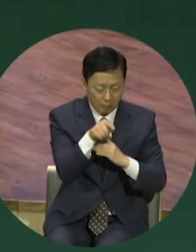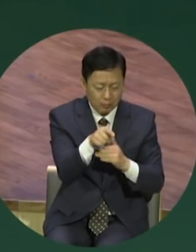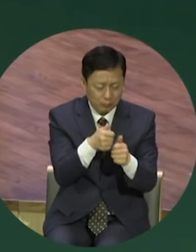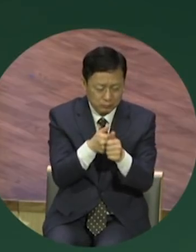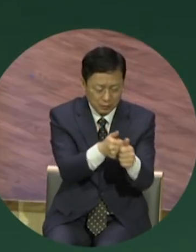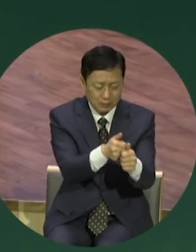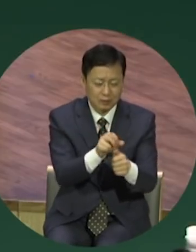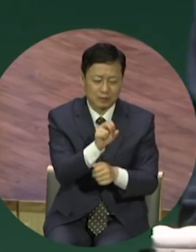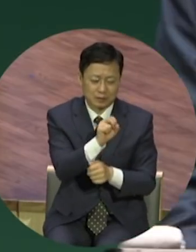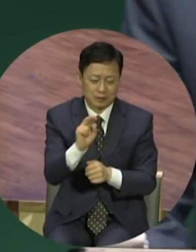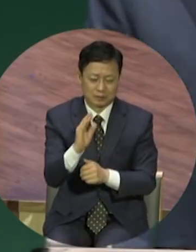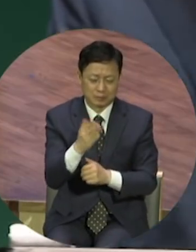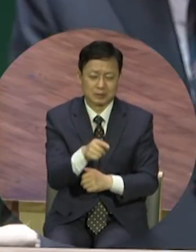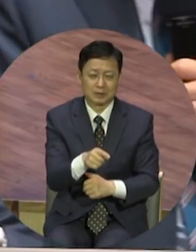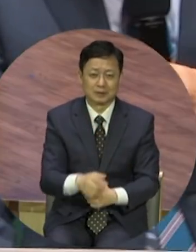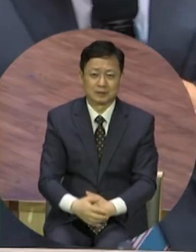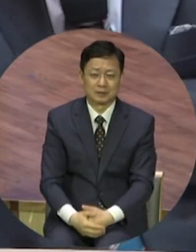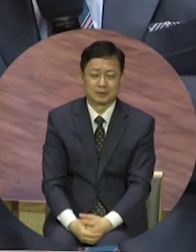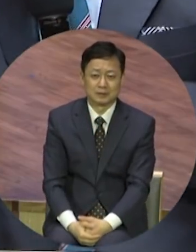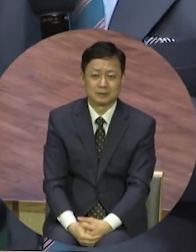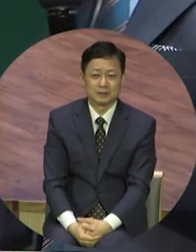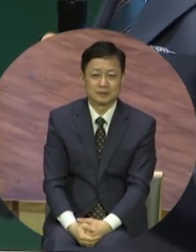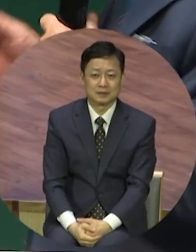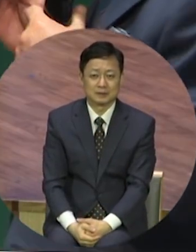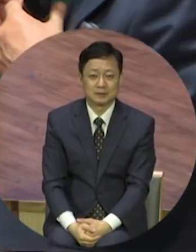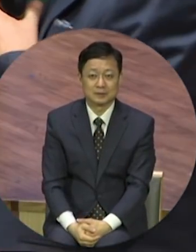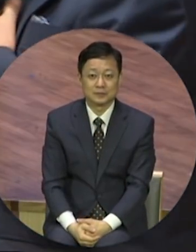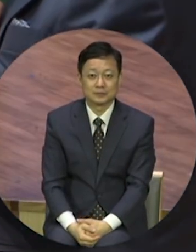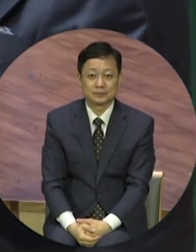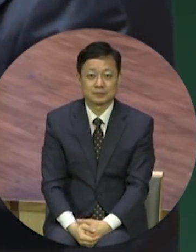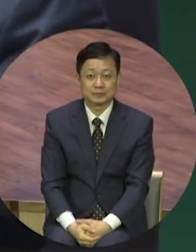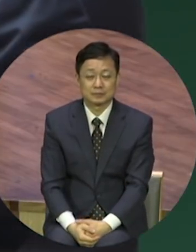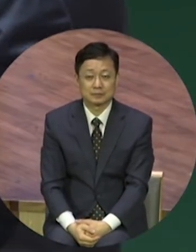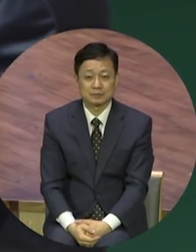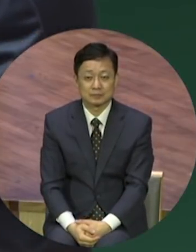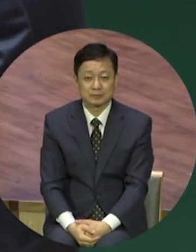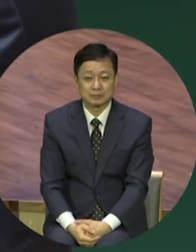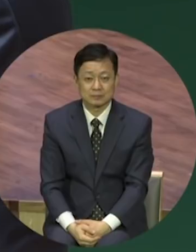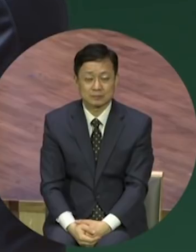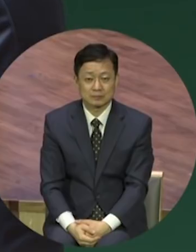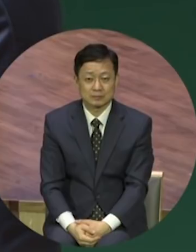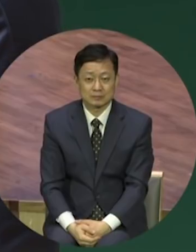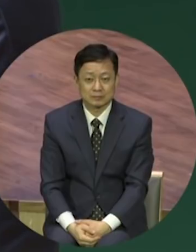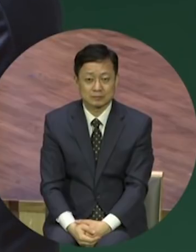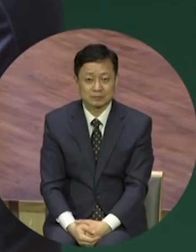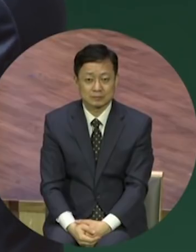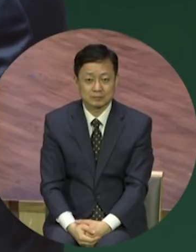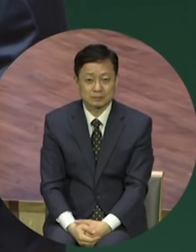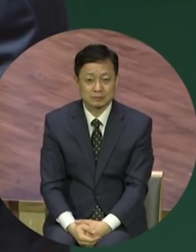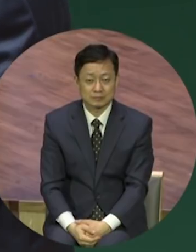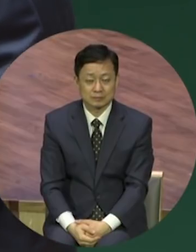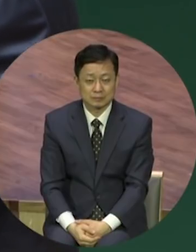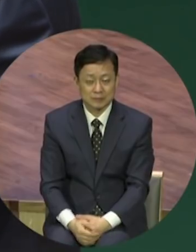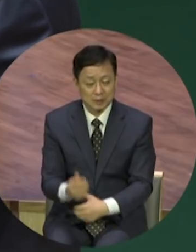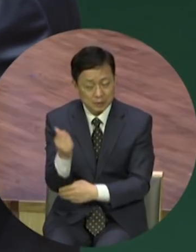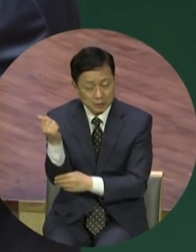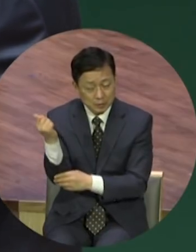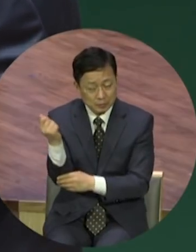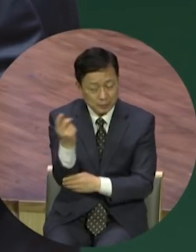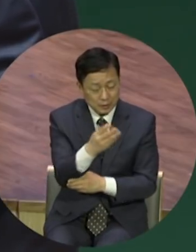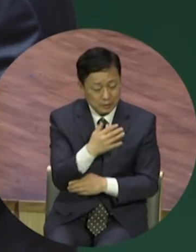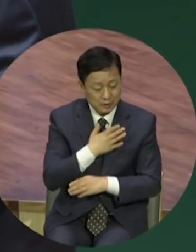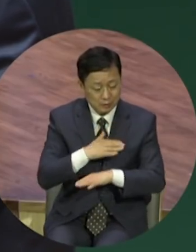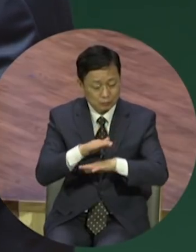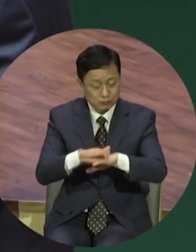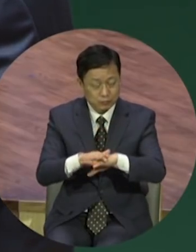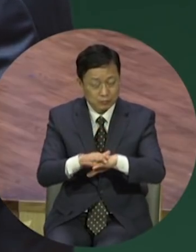that's why we too must be able to receive this as well. 이거 할 때 조금 여러분들이 참고해야 될 부분이 있습니다. But as you do that, there